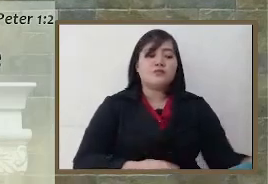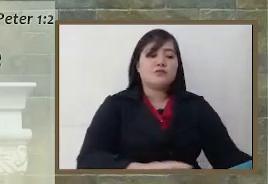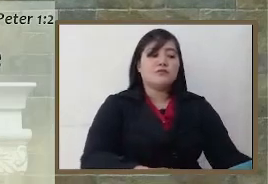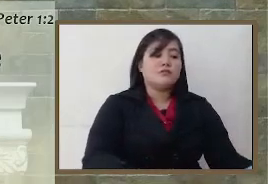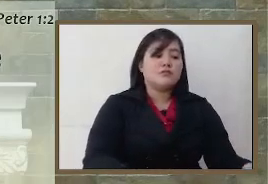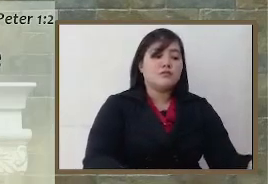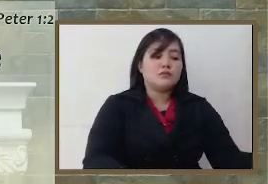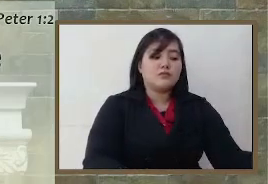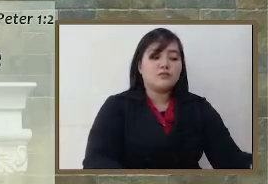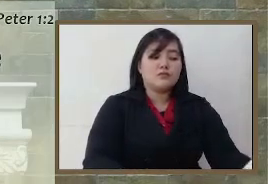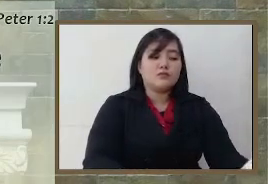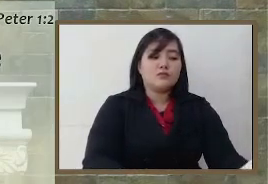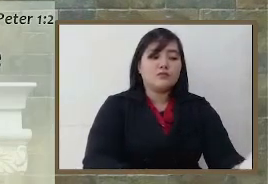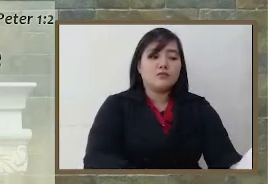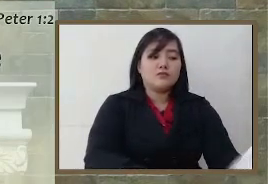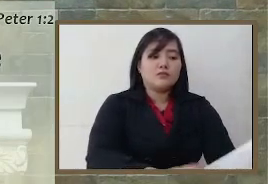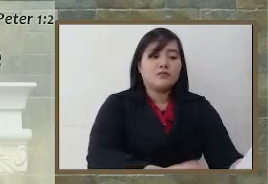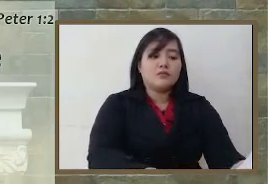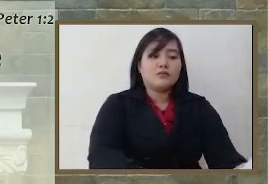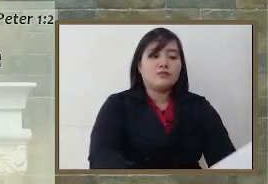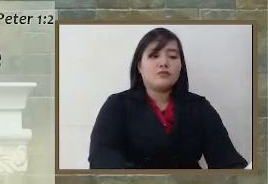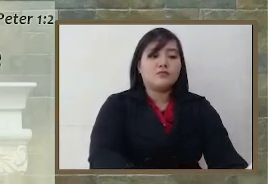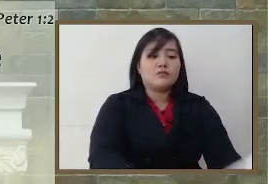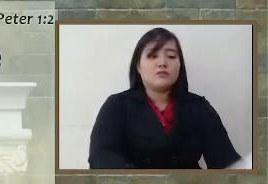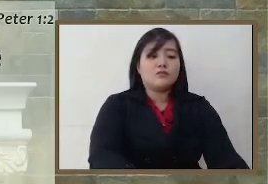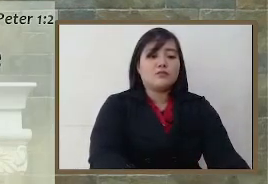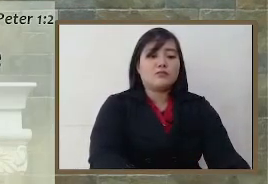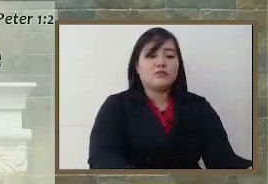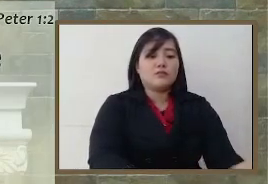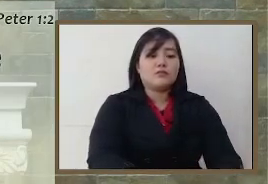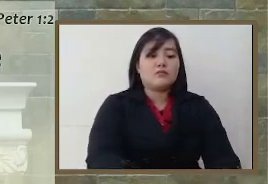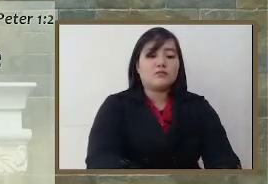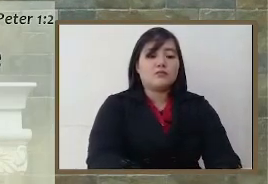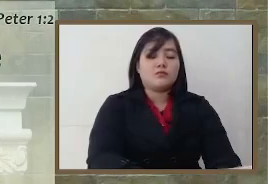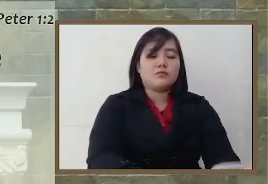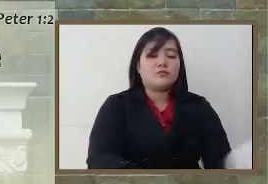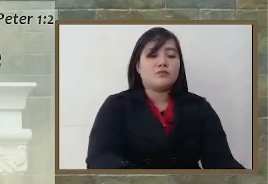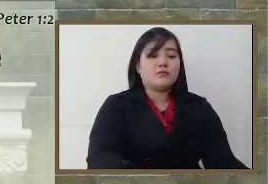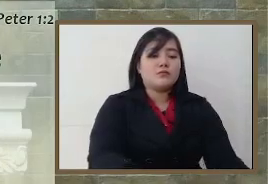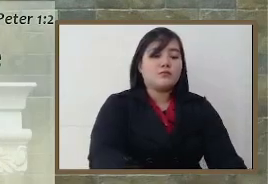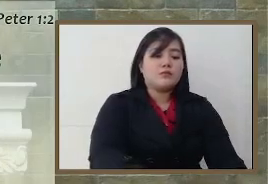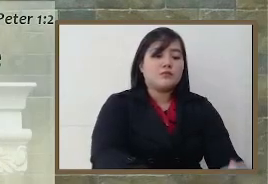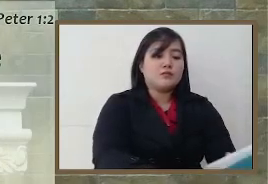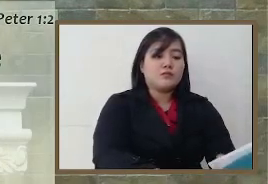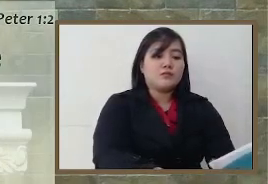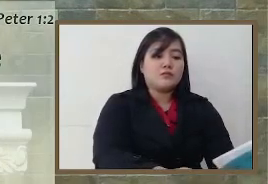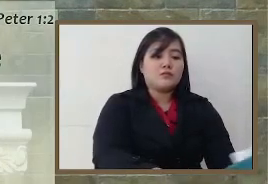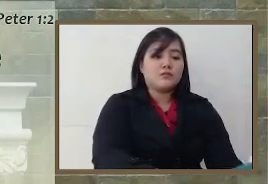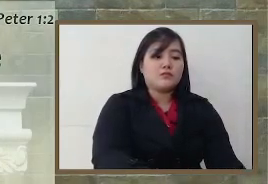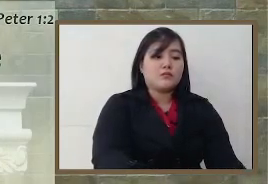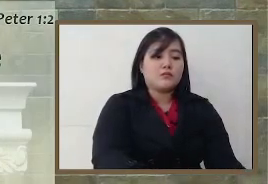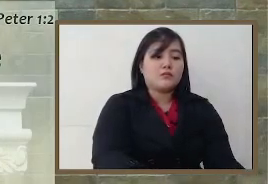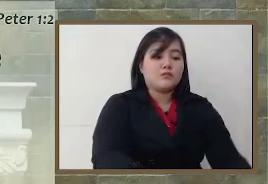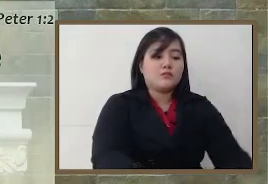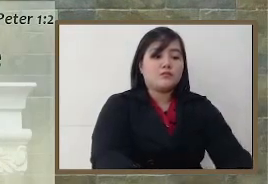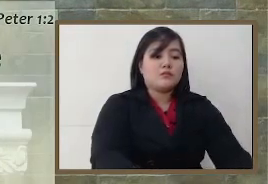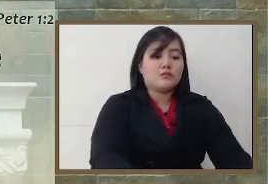prepare it, no? Kapag ako nag-preach dito, ay gusto ko na maghahanda kayo ng red